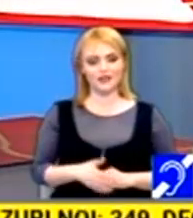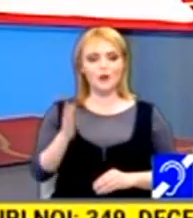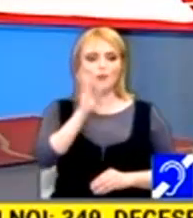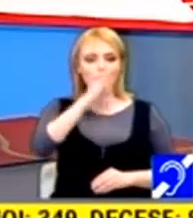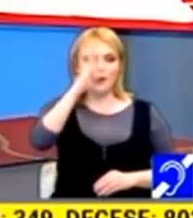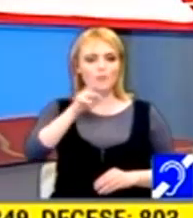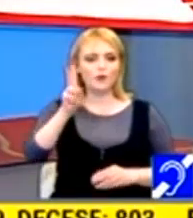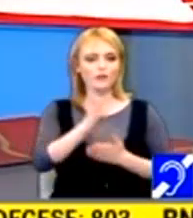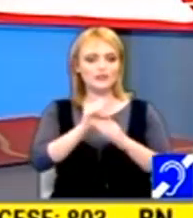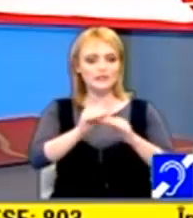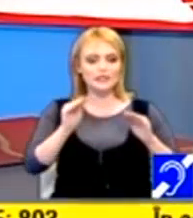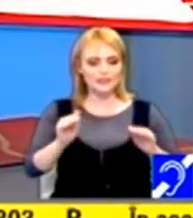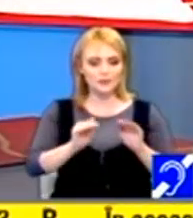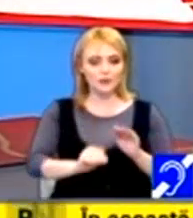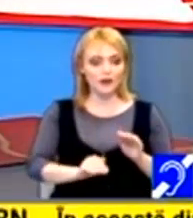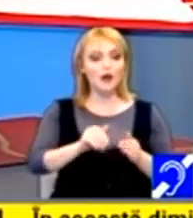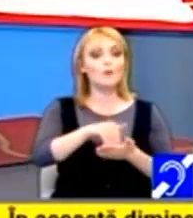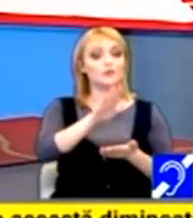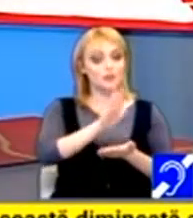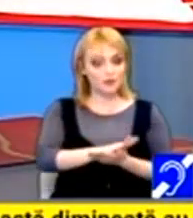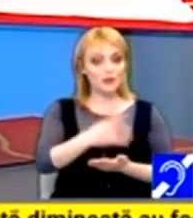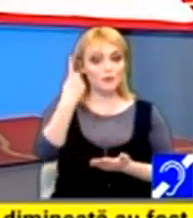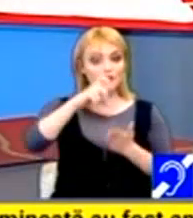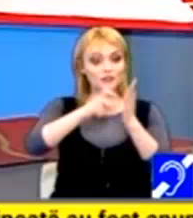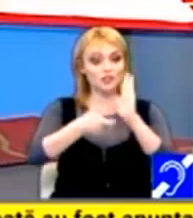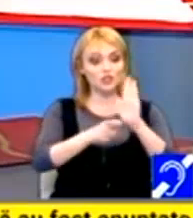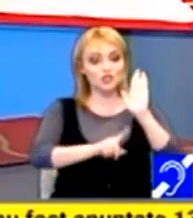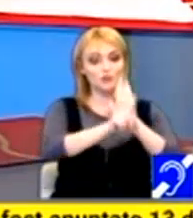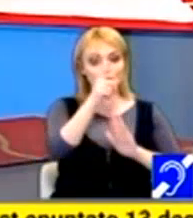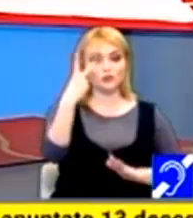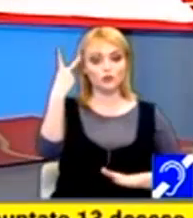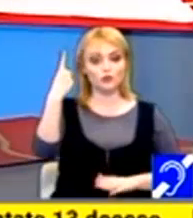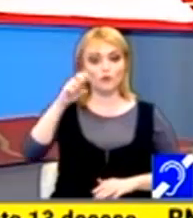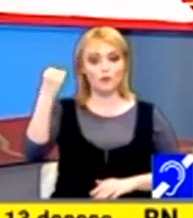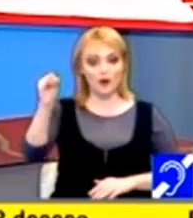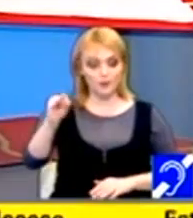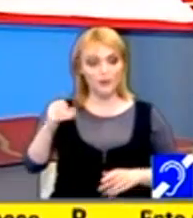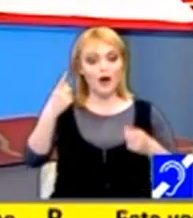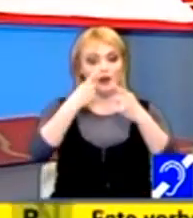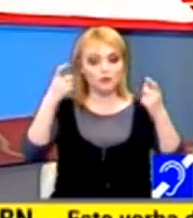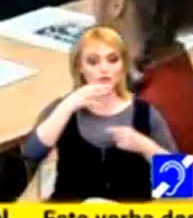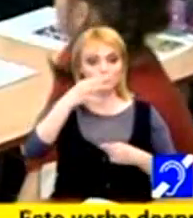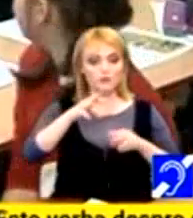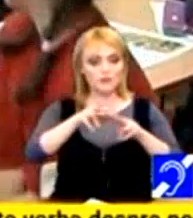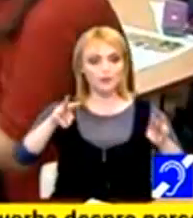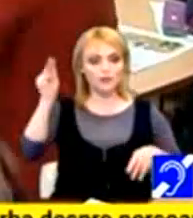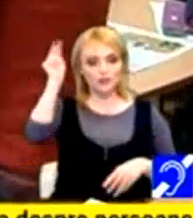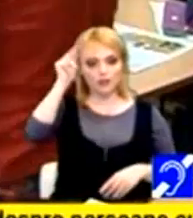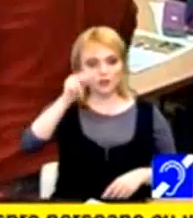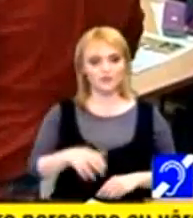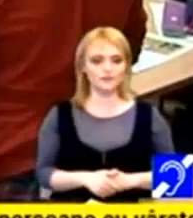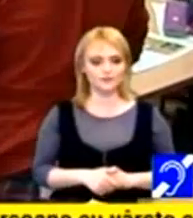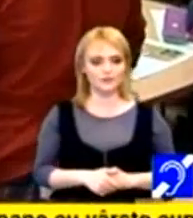Părinții care au copii de vârstă școlară pot înscrie în clasa 1 începând cu data de 21 mai. Anunțul a fost făcut de ministrul Educației Igor